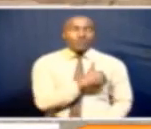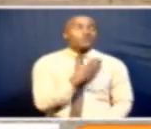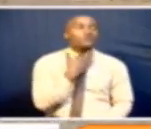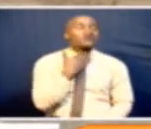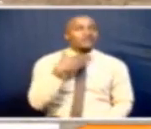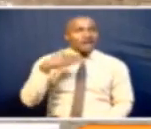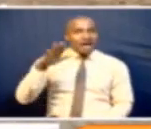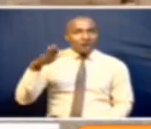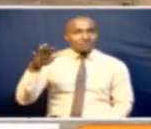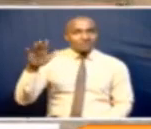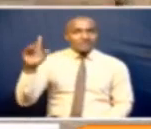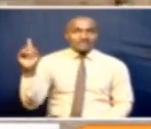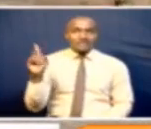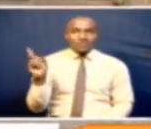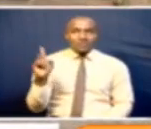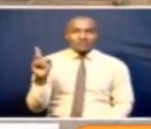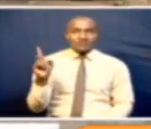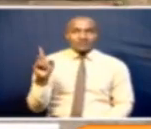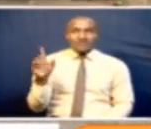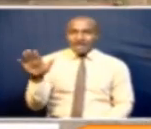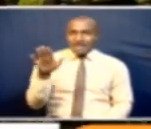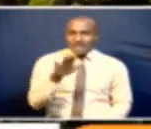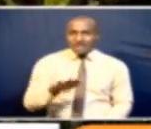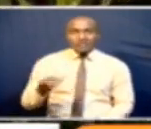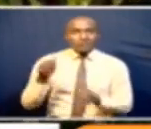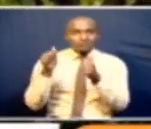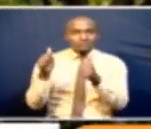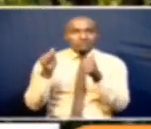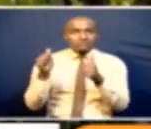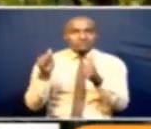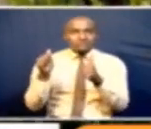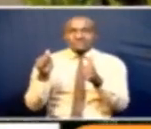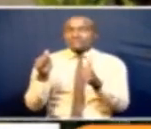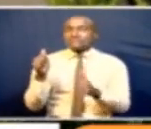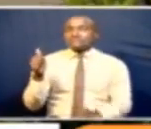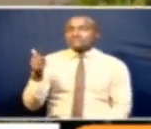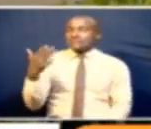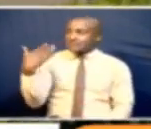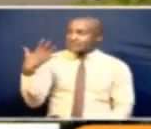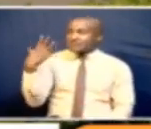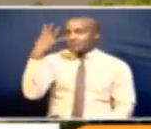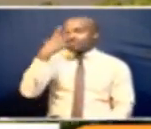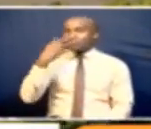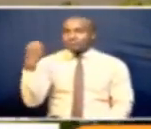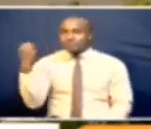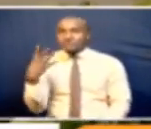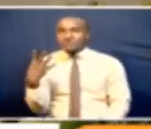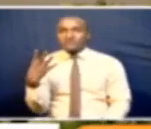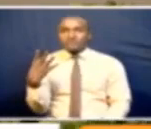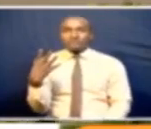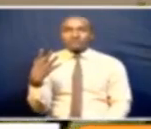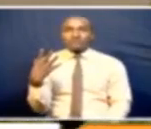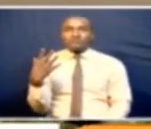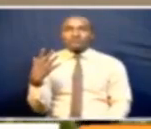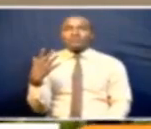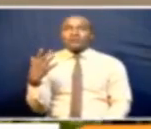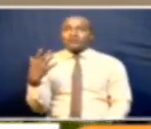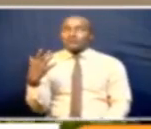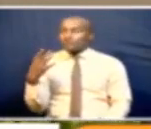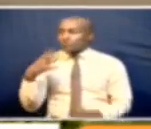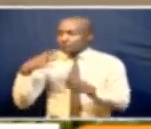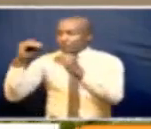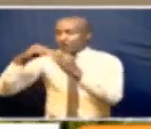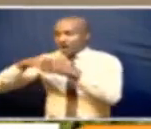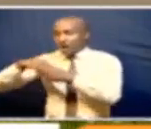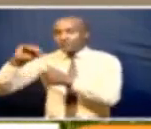where we will kind of, it's not, you know, some greenery, with get out of town a bit, so that every time when we come back on Monday, we